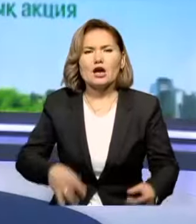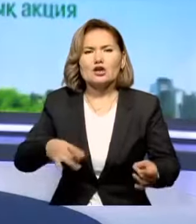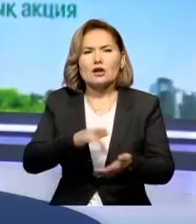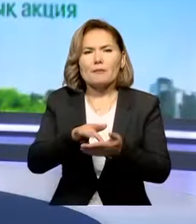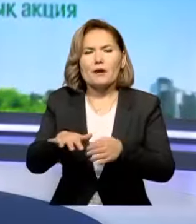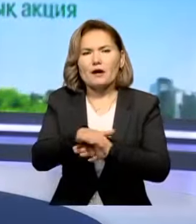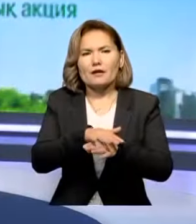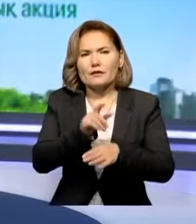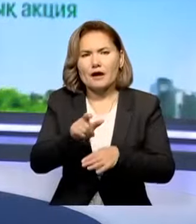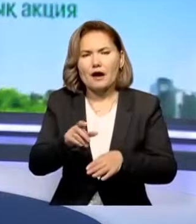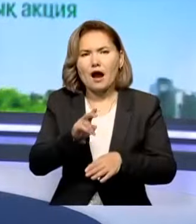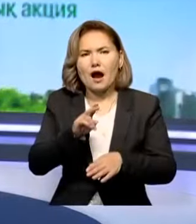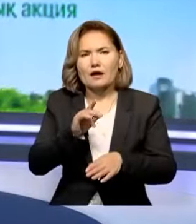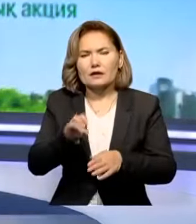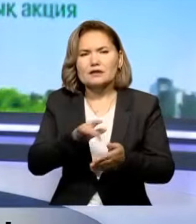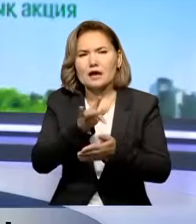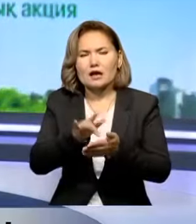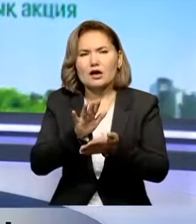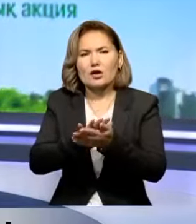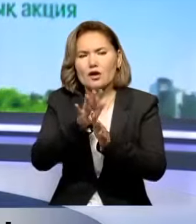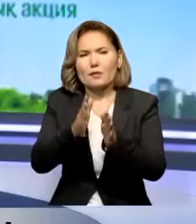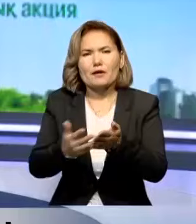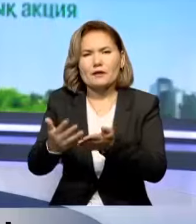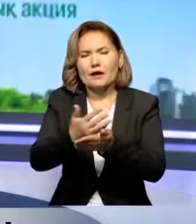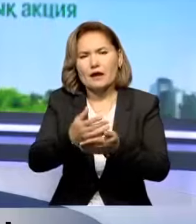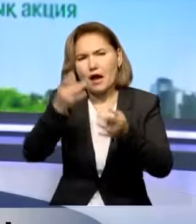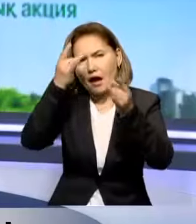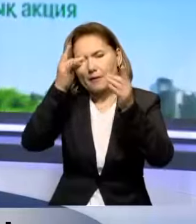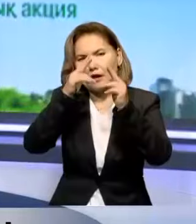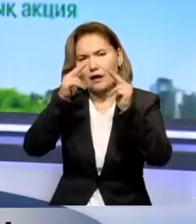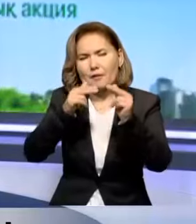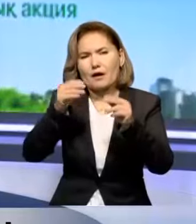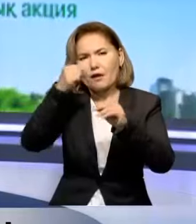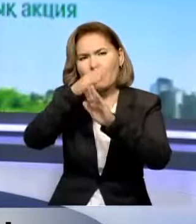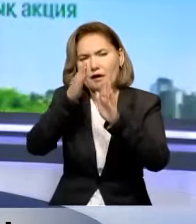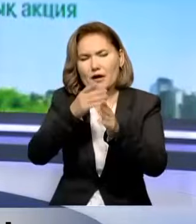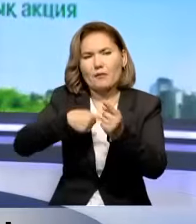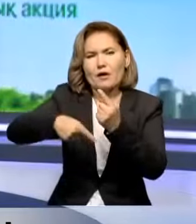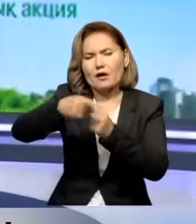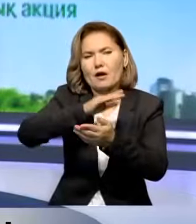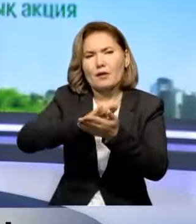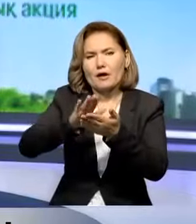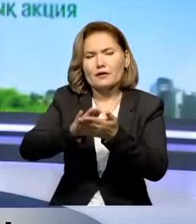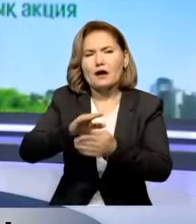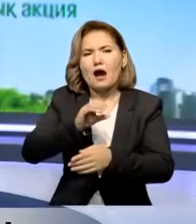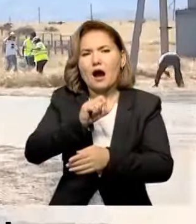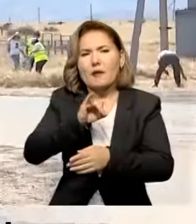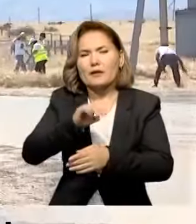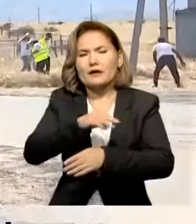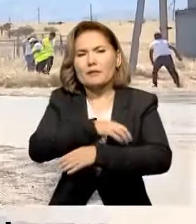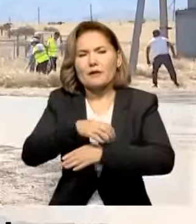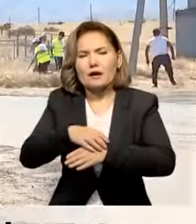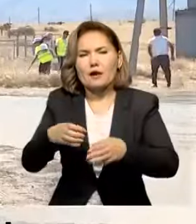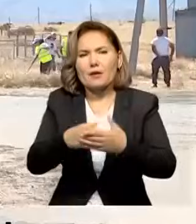Жамбылдықтар Ақыртас қалашығын күл қоқыстан тазартты. Мәдени кешеннің айналасын жинауға Аманат партиясының өкілдері мен табиғат